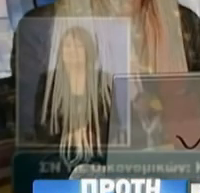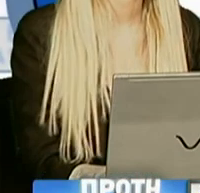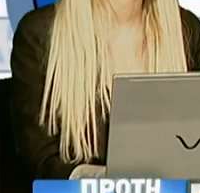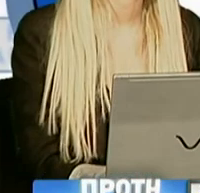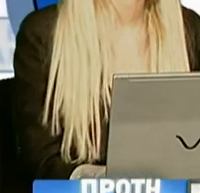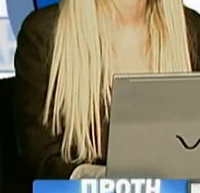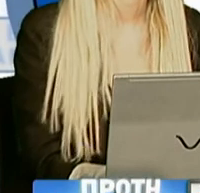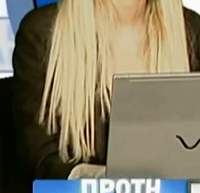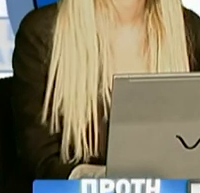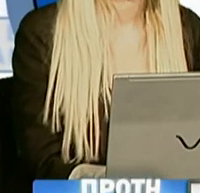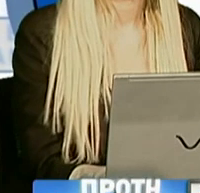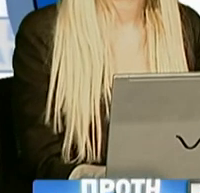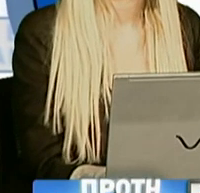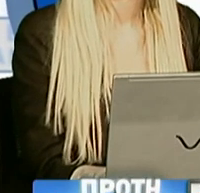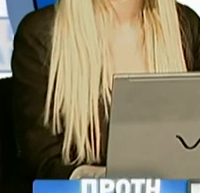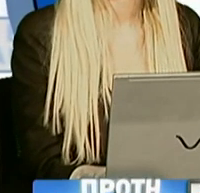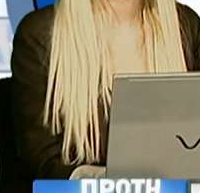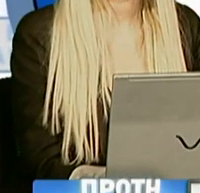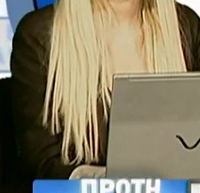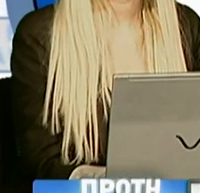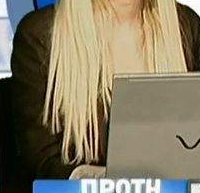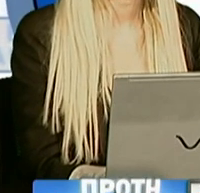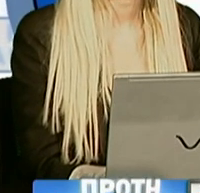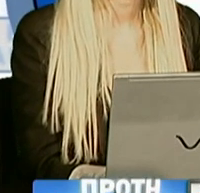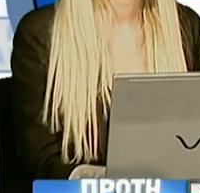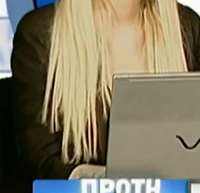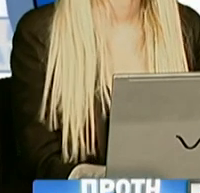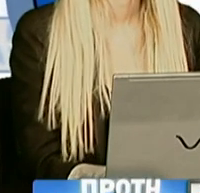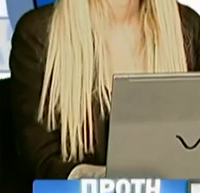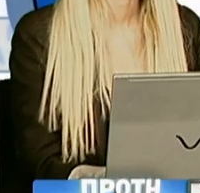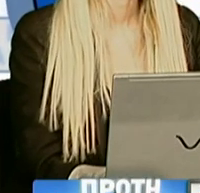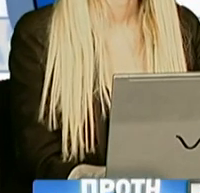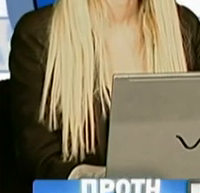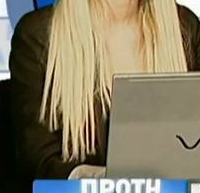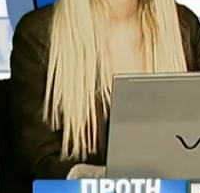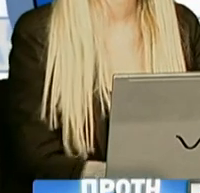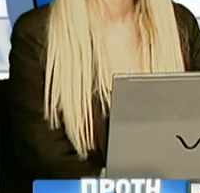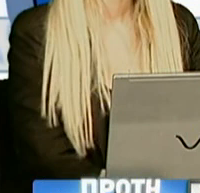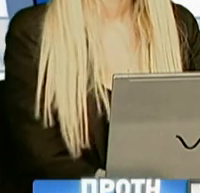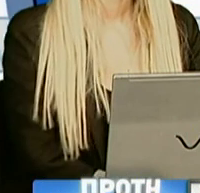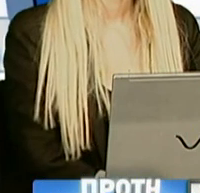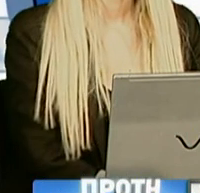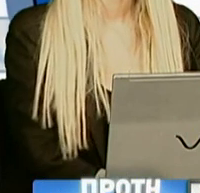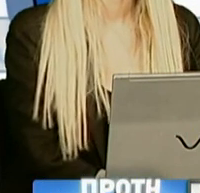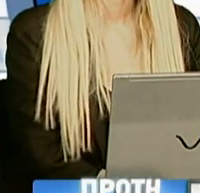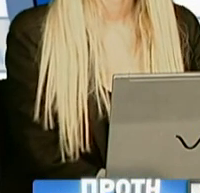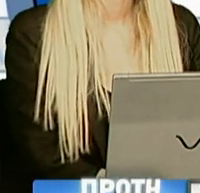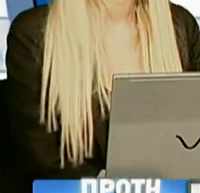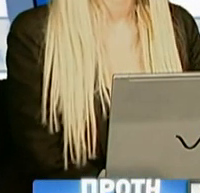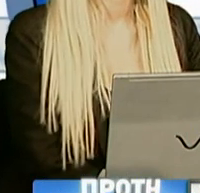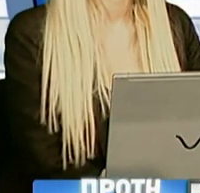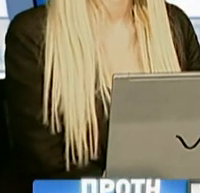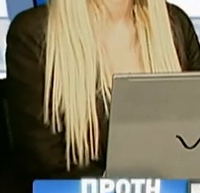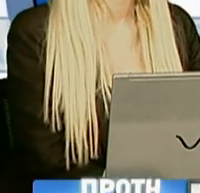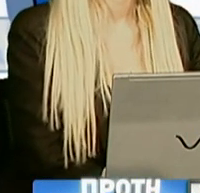Και αυτό βέβαια απόψε δεν το είπατε. Ακούσαμε και ένα μικρό απόσπασμα από την ομιλία του Πρωθυπουργού Αντώνη Σαμαρά. Όπως ο ίδιος